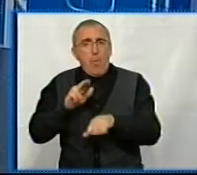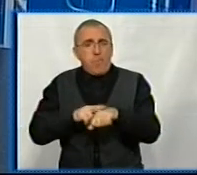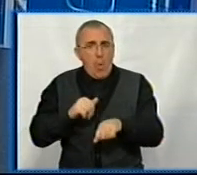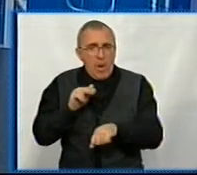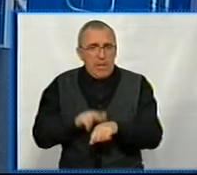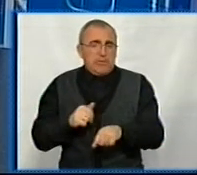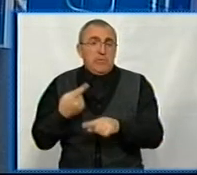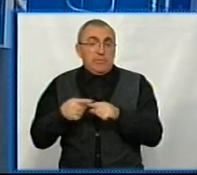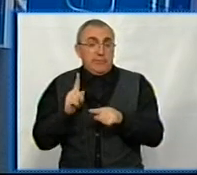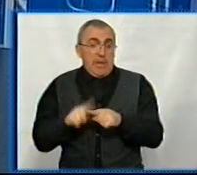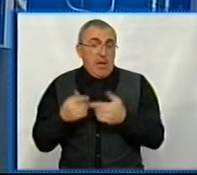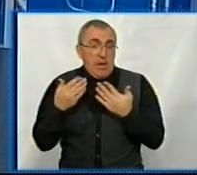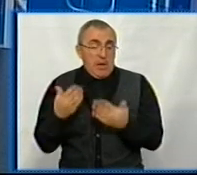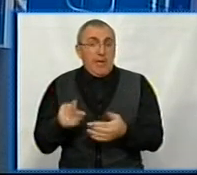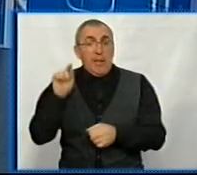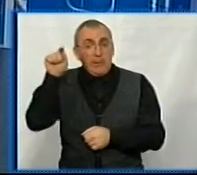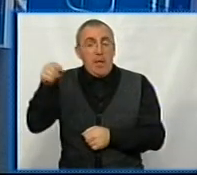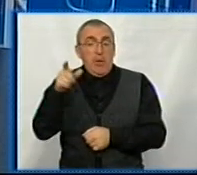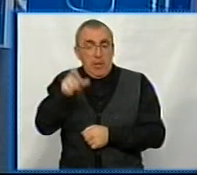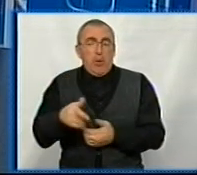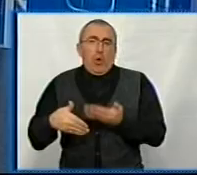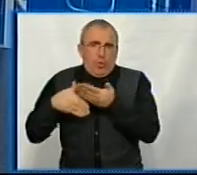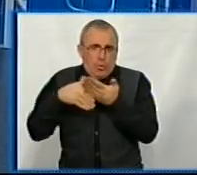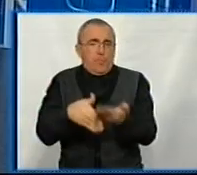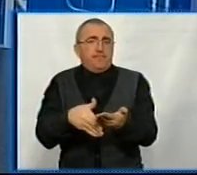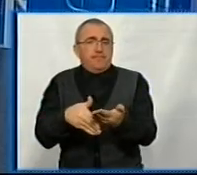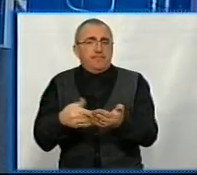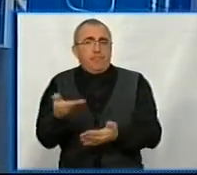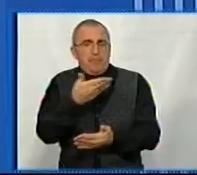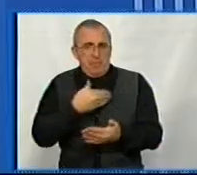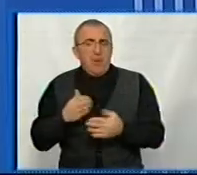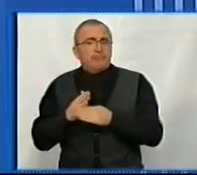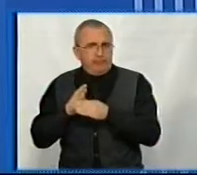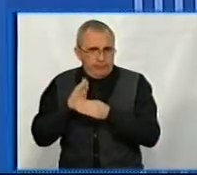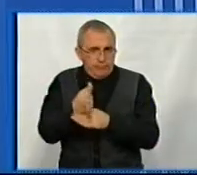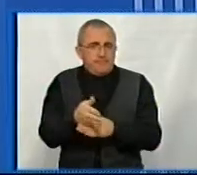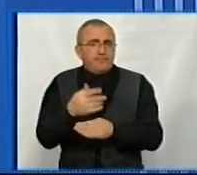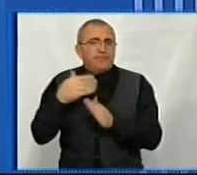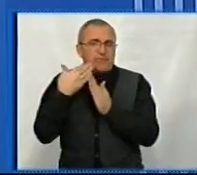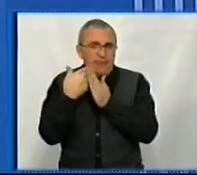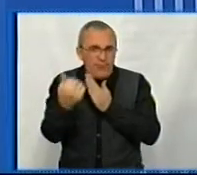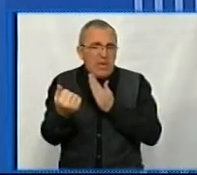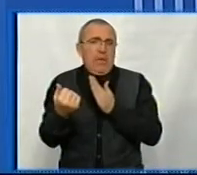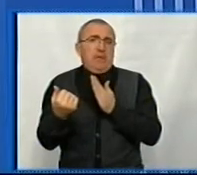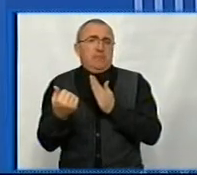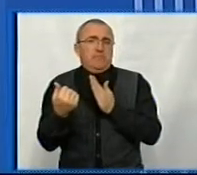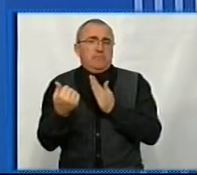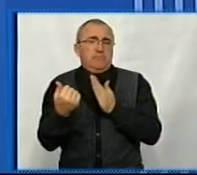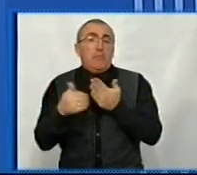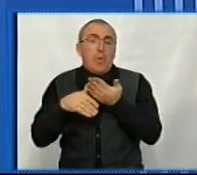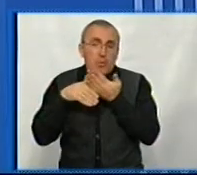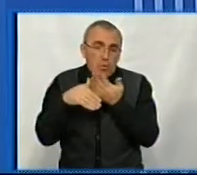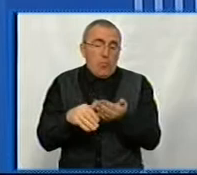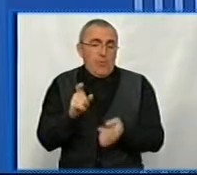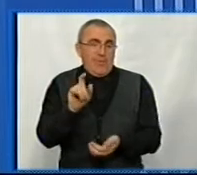що саме там їй допоможуть, що ми вийдемо на ці виклики і